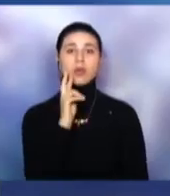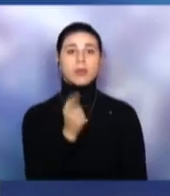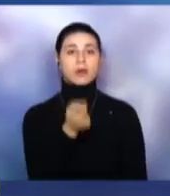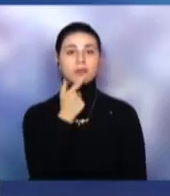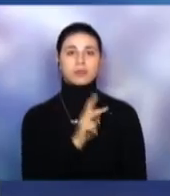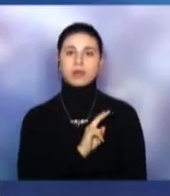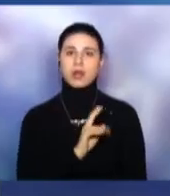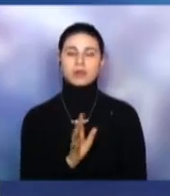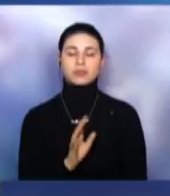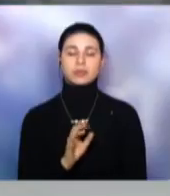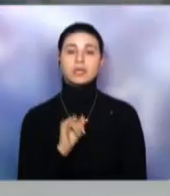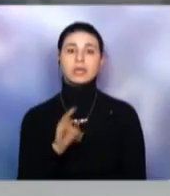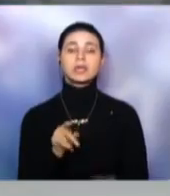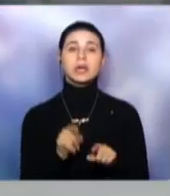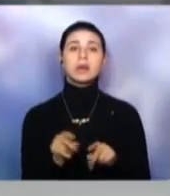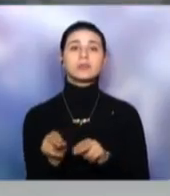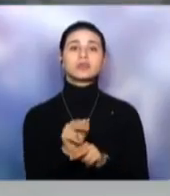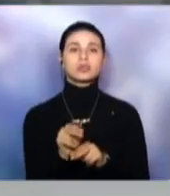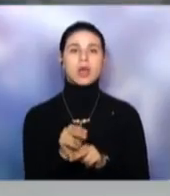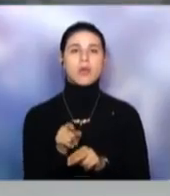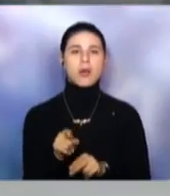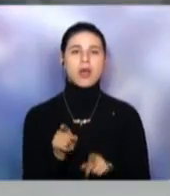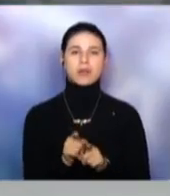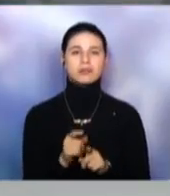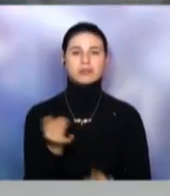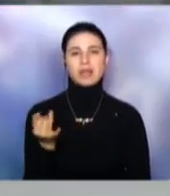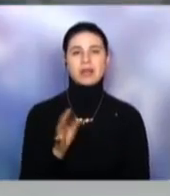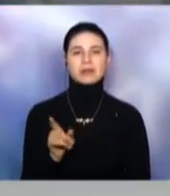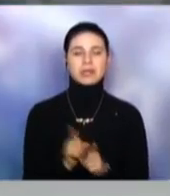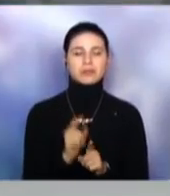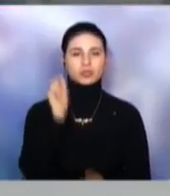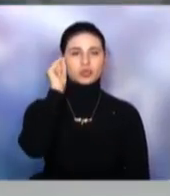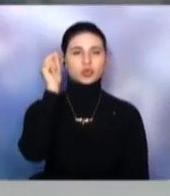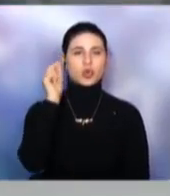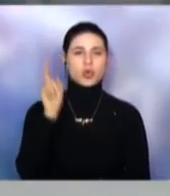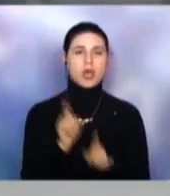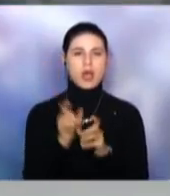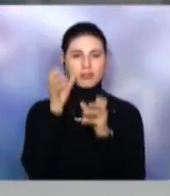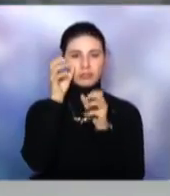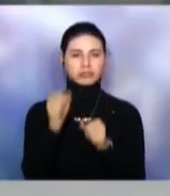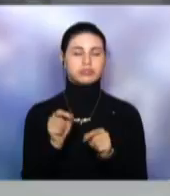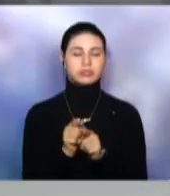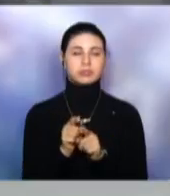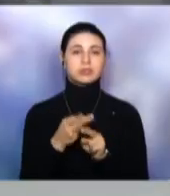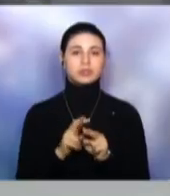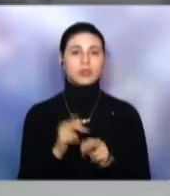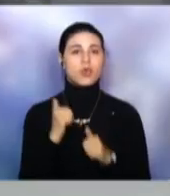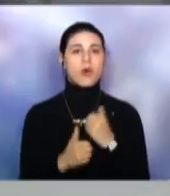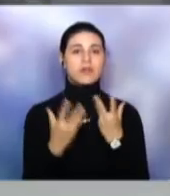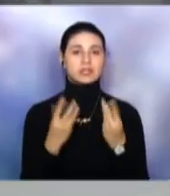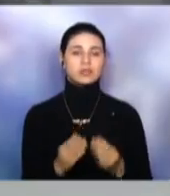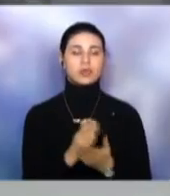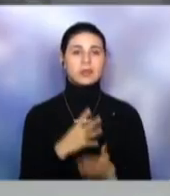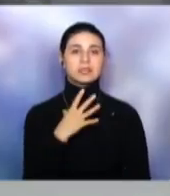კურნალობაც არ ჩაიტაროს, ან ამ კურნალობას ნიჰილისტურად მიუდგეს, რაც ტიპური მაგალითი და ტიპური ყოველდღიურობა